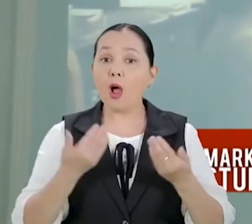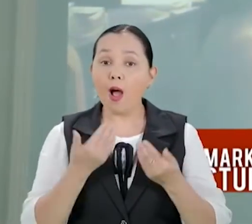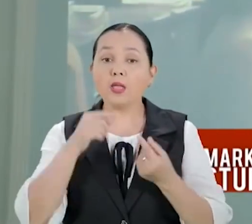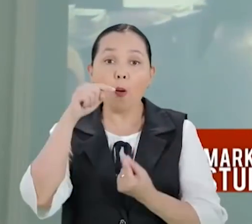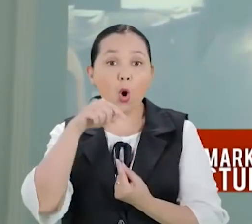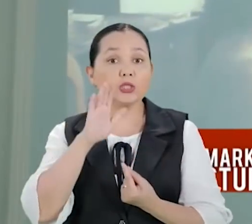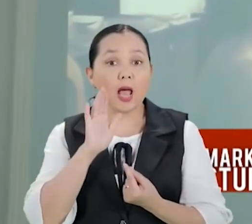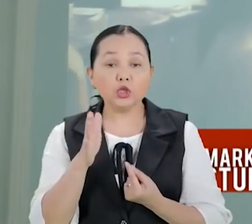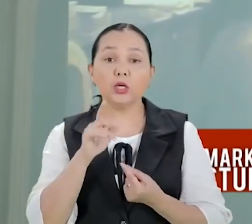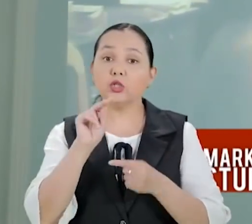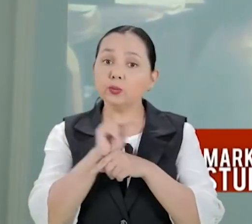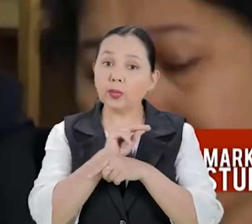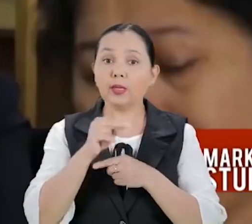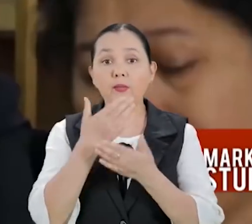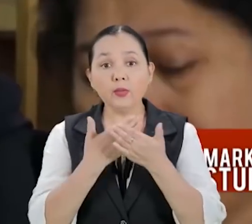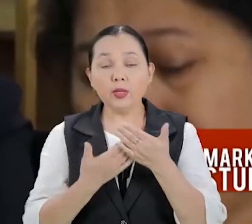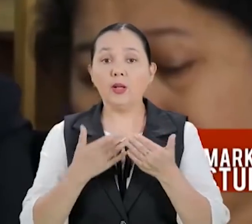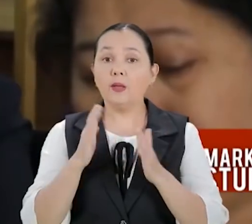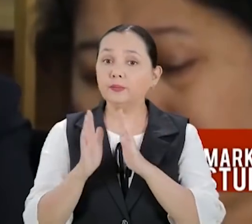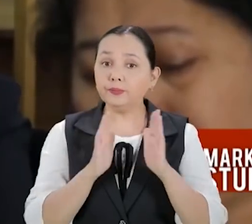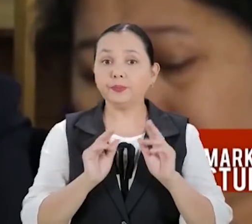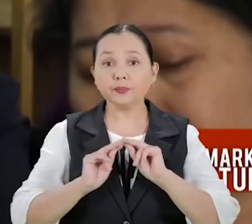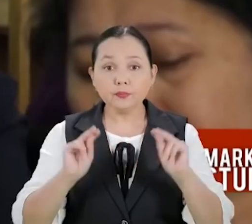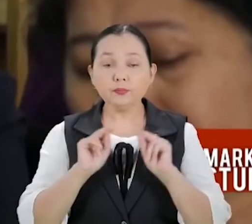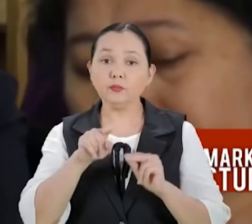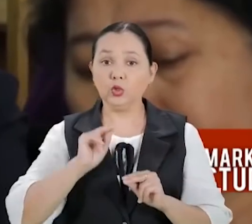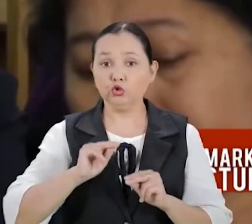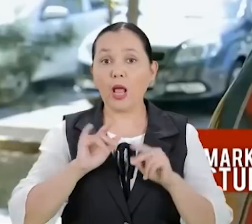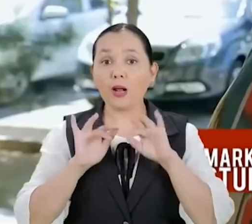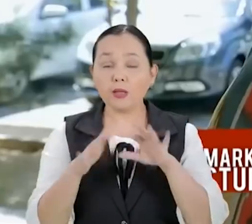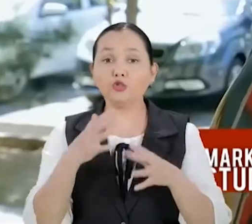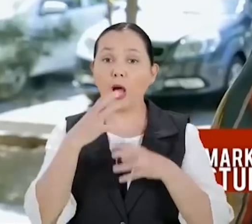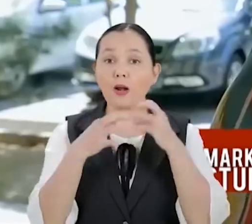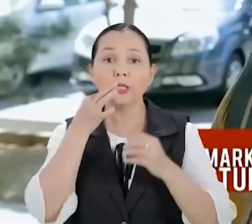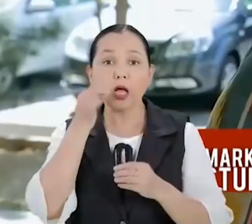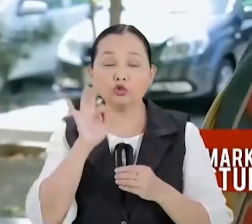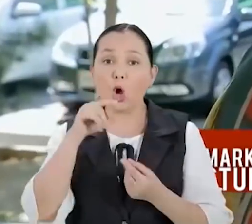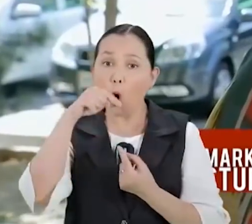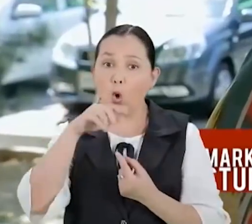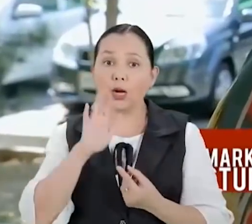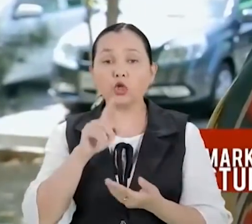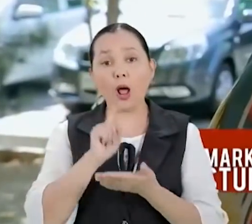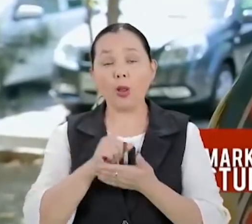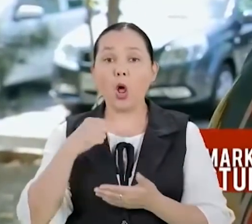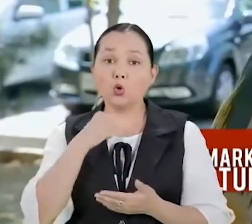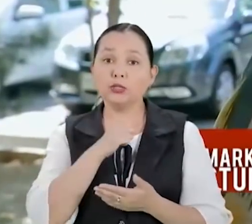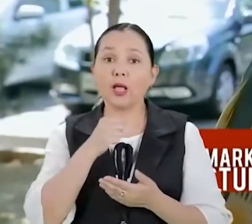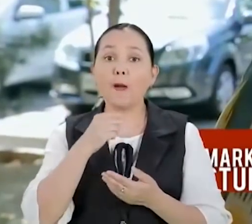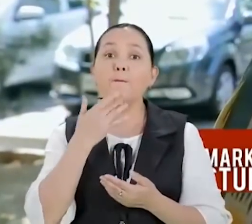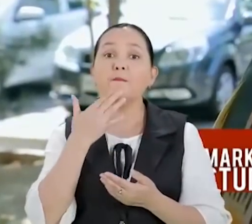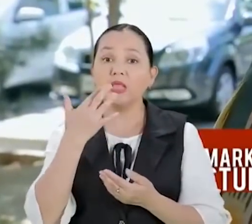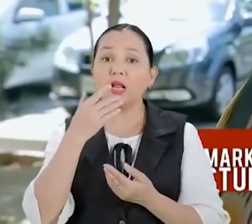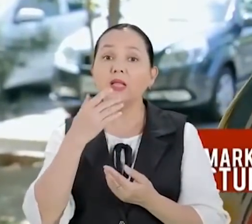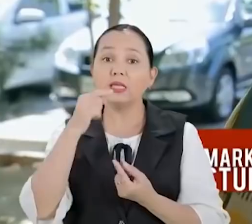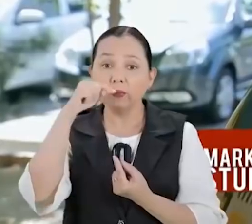shu hayotga moslashtirish va uni hayotini yaxshilash degani. Shuning uchun mana shu ishlarni qilishda, xalqaro tajribani qo'llashda, albatta o'zimizni mentalitetimizga